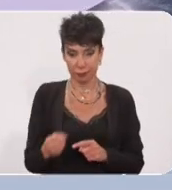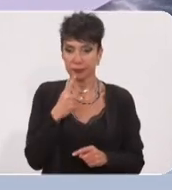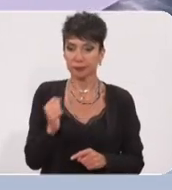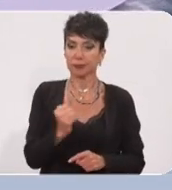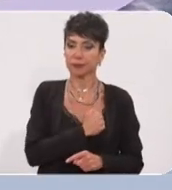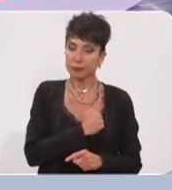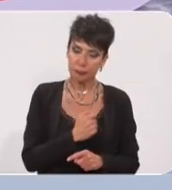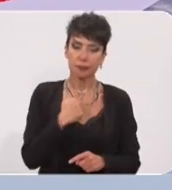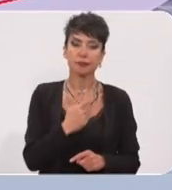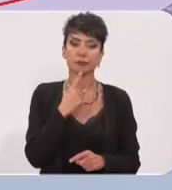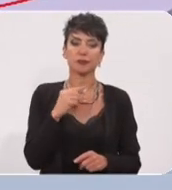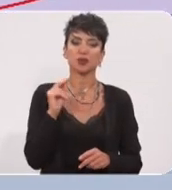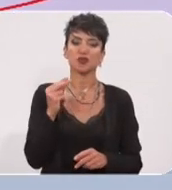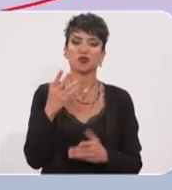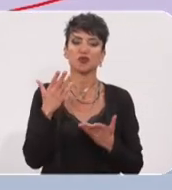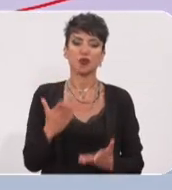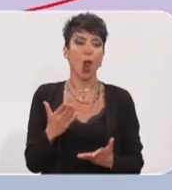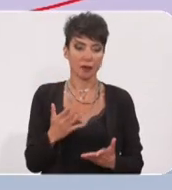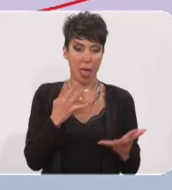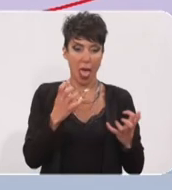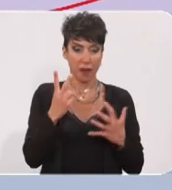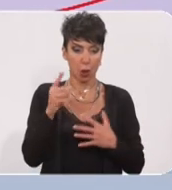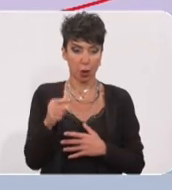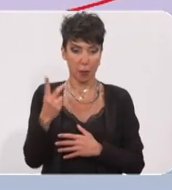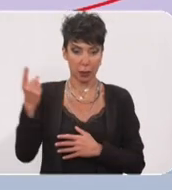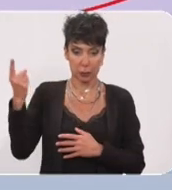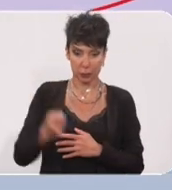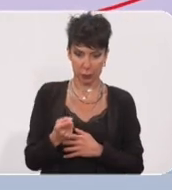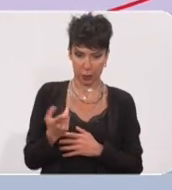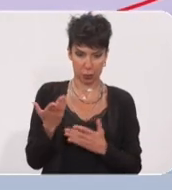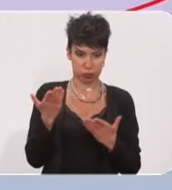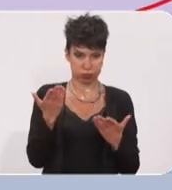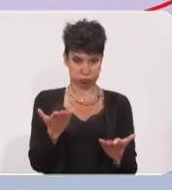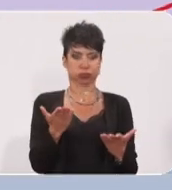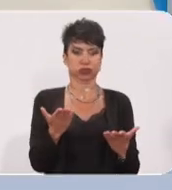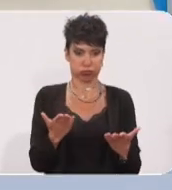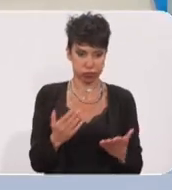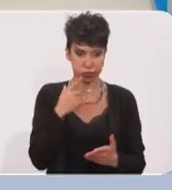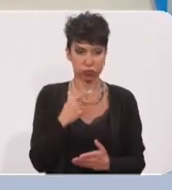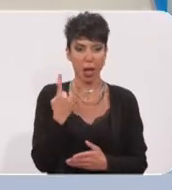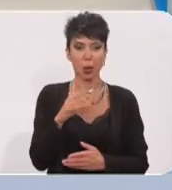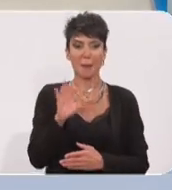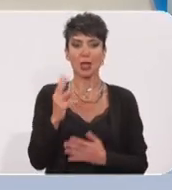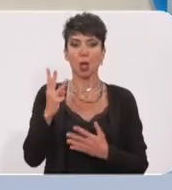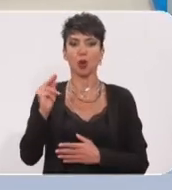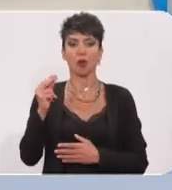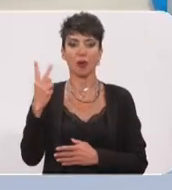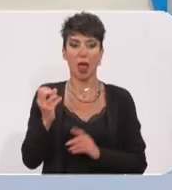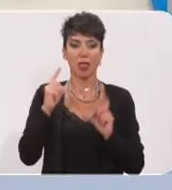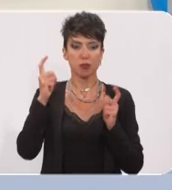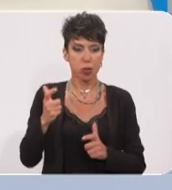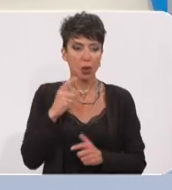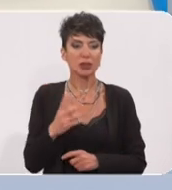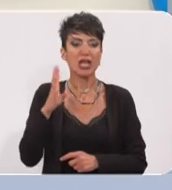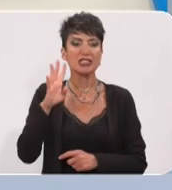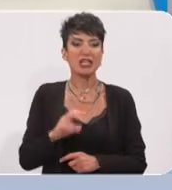του ΚΚΕ θα είναι μπροστά σε όλους τους εργατικούς λαϊκούς αγώνες, σε όλες τις διεκδικήσεις για τα μεγάλα προβλήματα που παραμένουν και